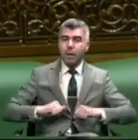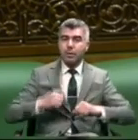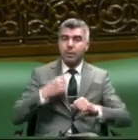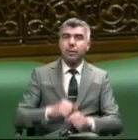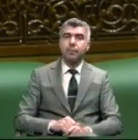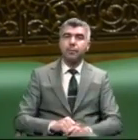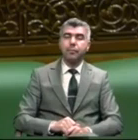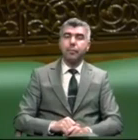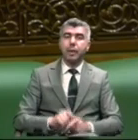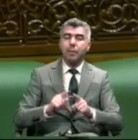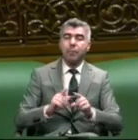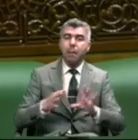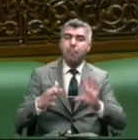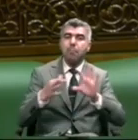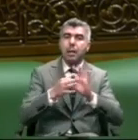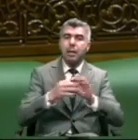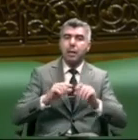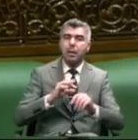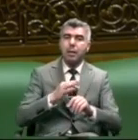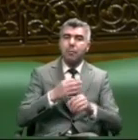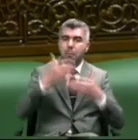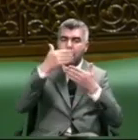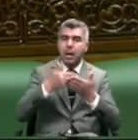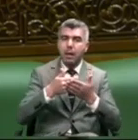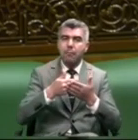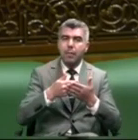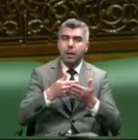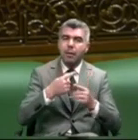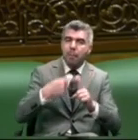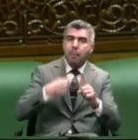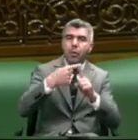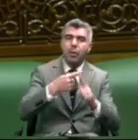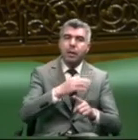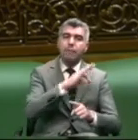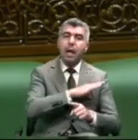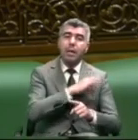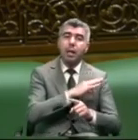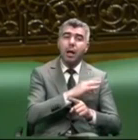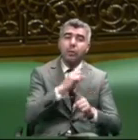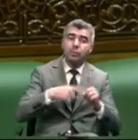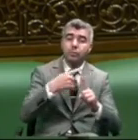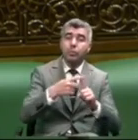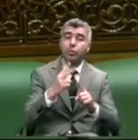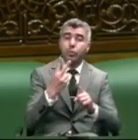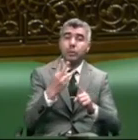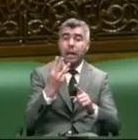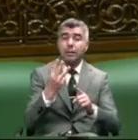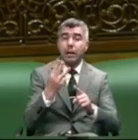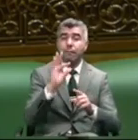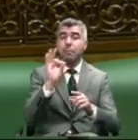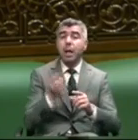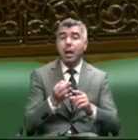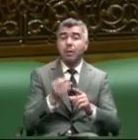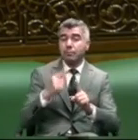والاقدام ديال البنك المغربي على رفع نسبه الفائده مرتين اولا ثلاث مرات الى وصلت لثلاثه في المئه